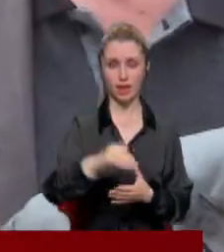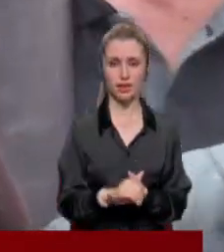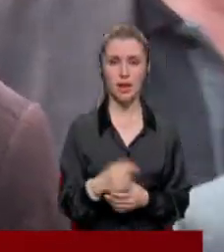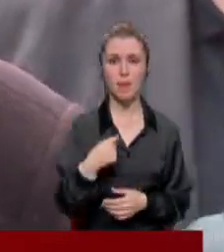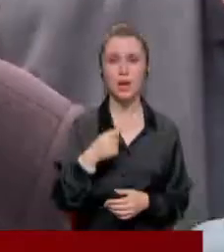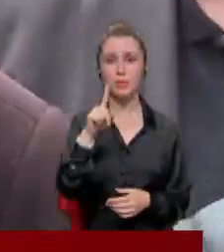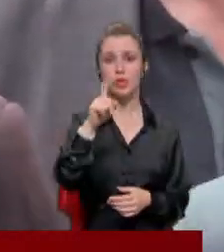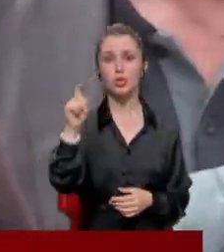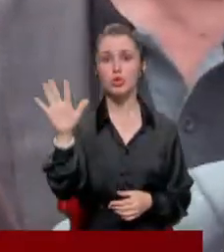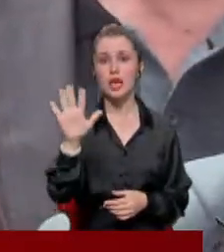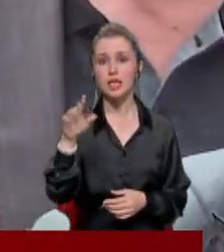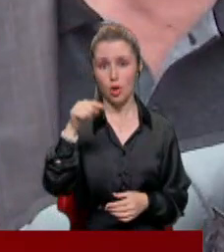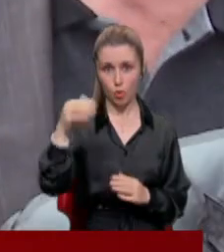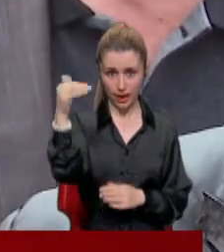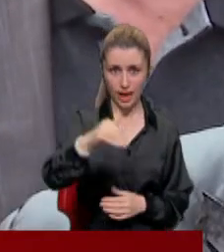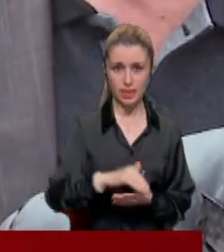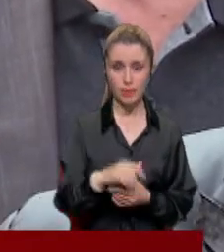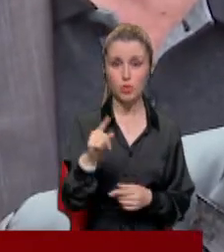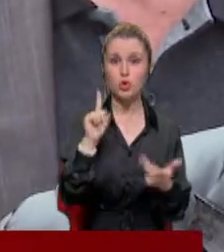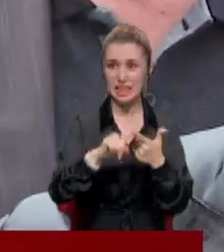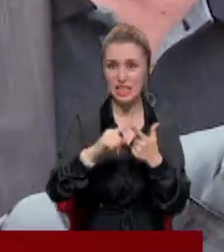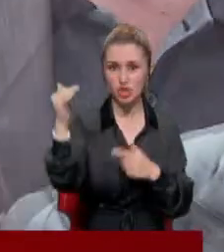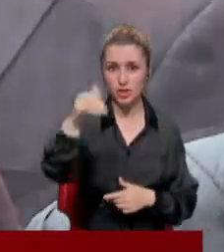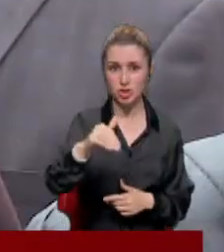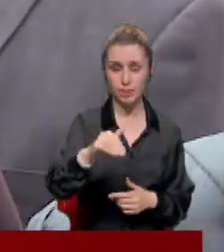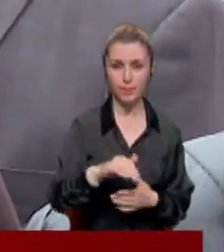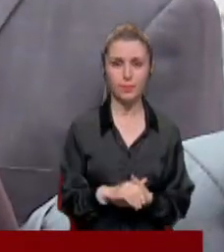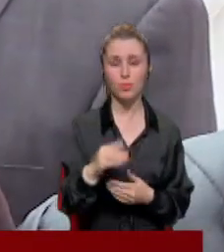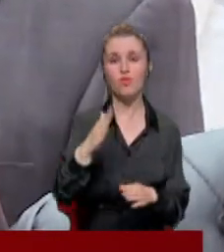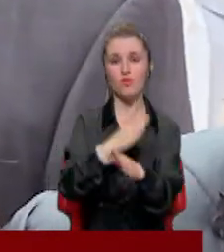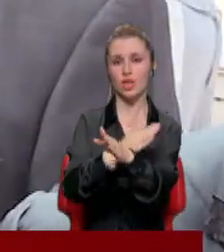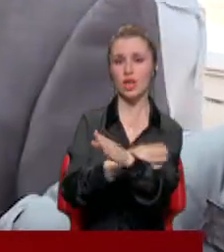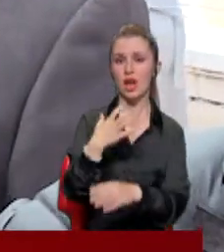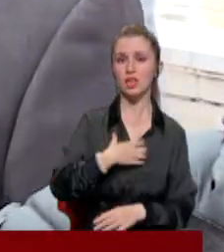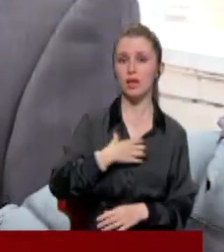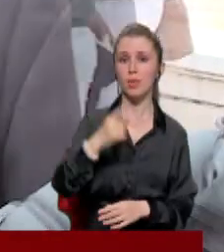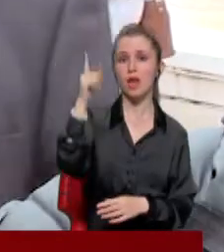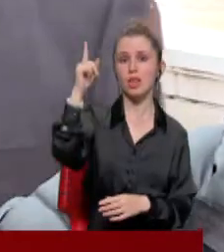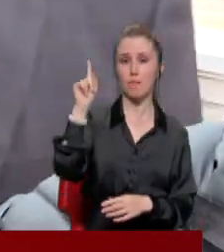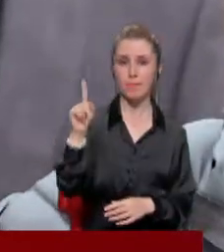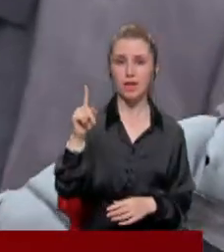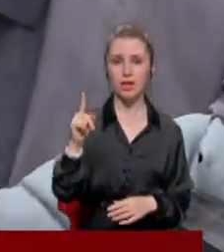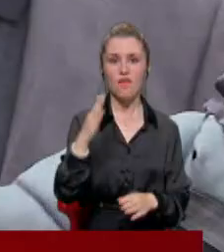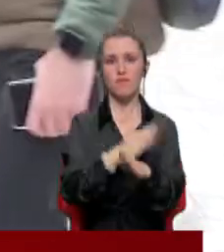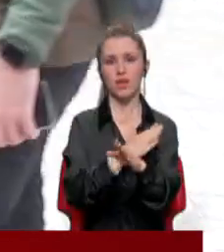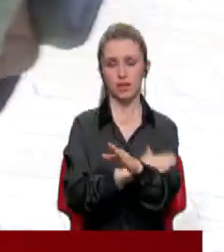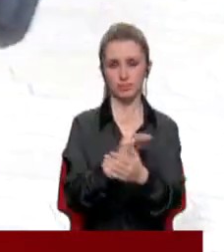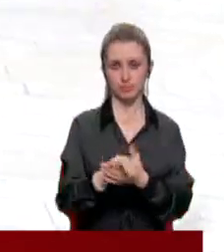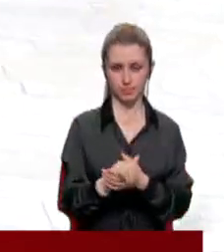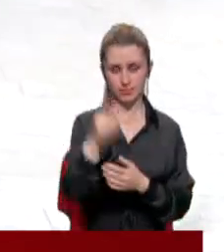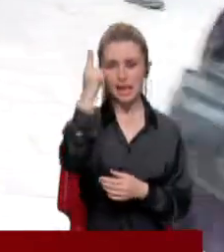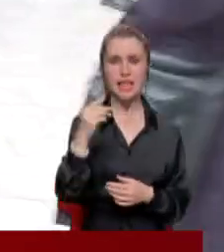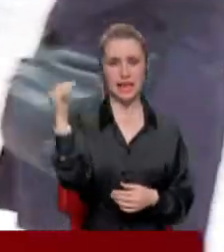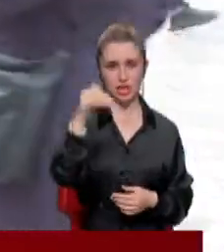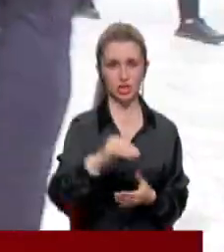Ben 1950'de buraya geldim ben. Bu ikinci. Evet, evet. Bu vatanı kendi Allah bir vatanı kurtardı. İlk